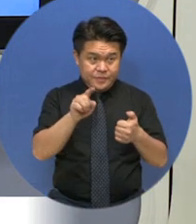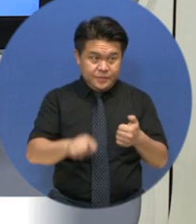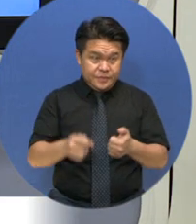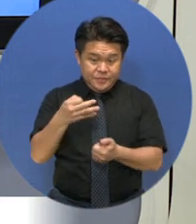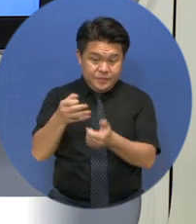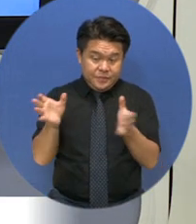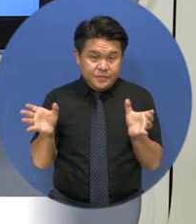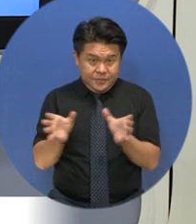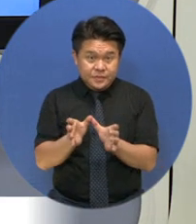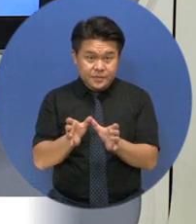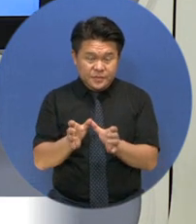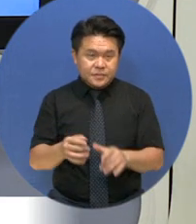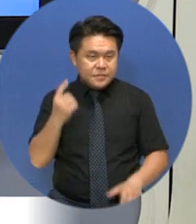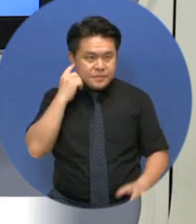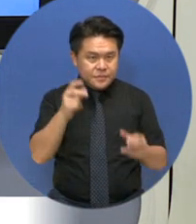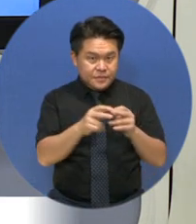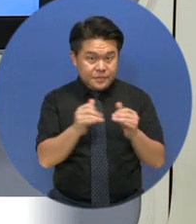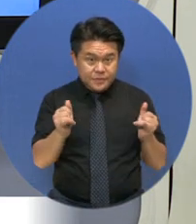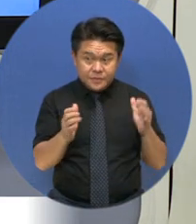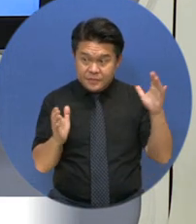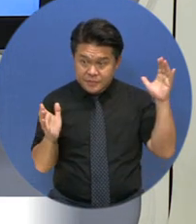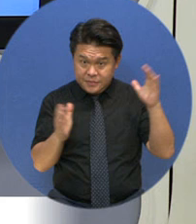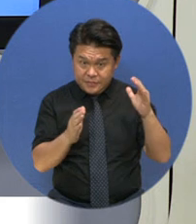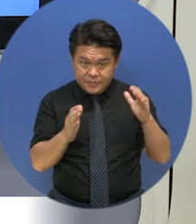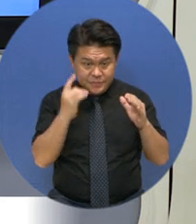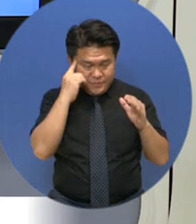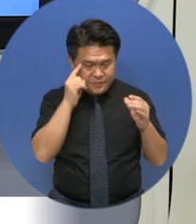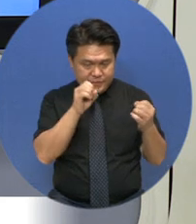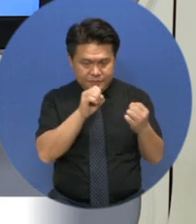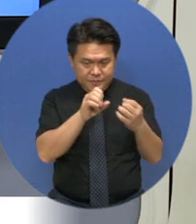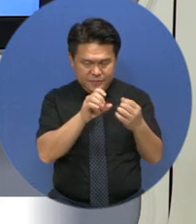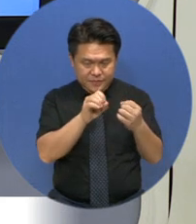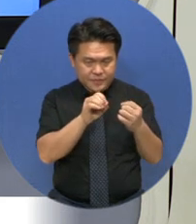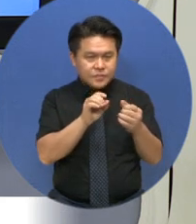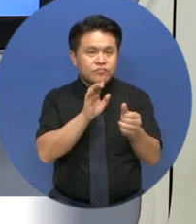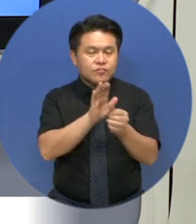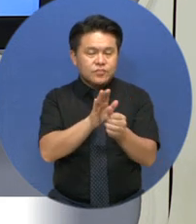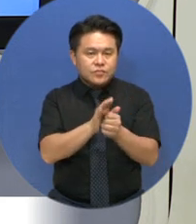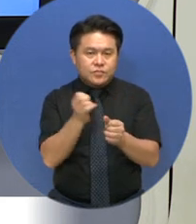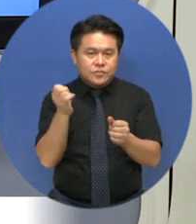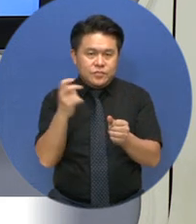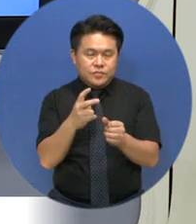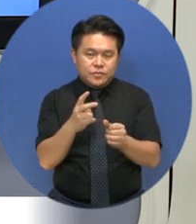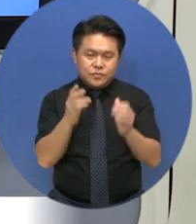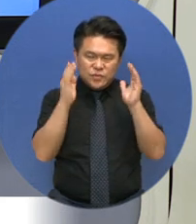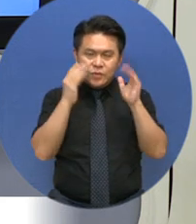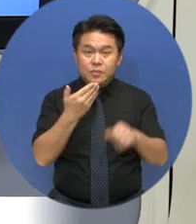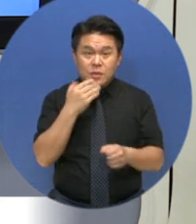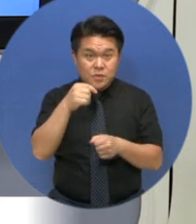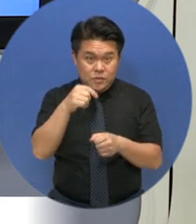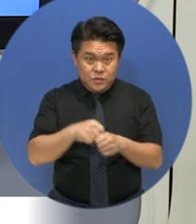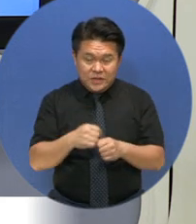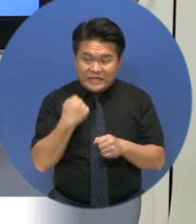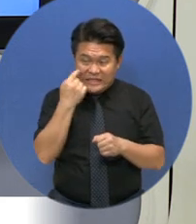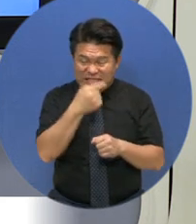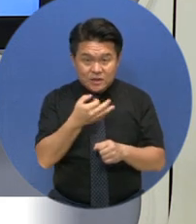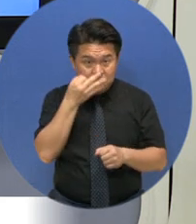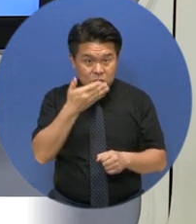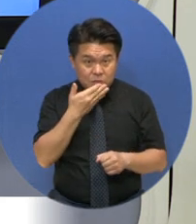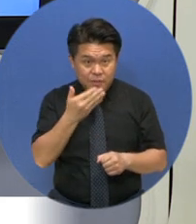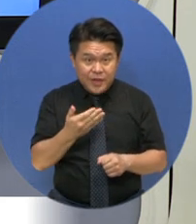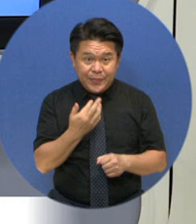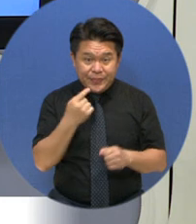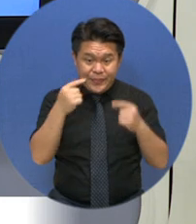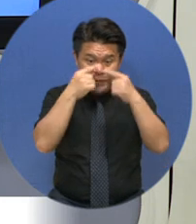청각장애 학생들의 일상 소통 을 지원하고 학생들이 학습권 에서 소외되지 않도록 입모양이 보이는 투명